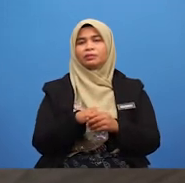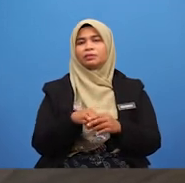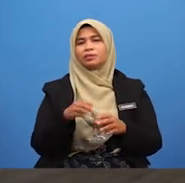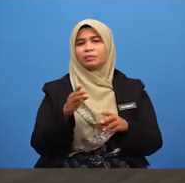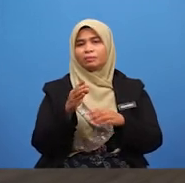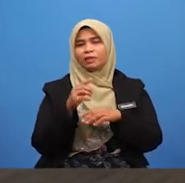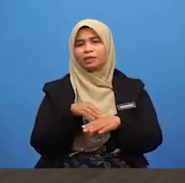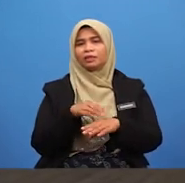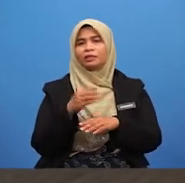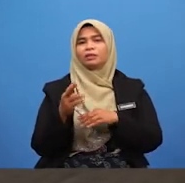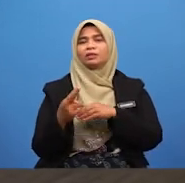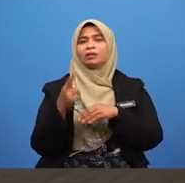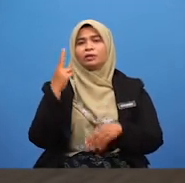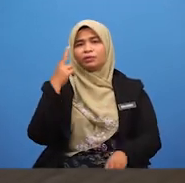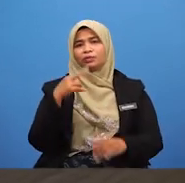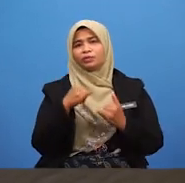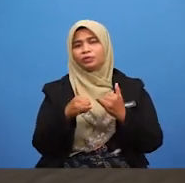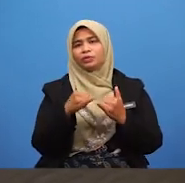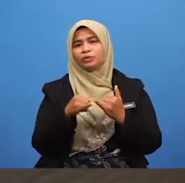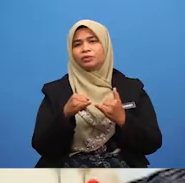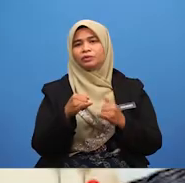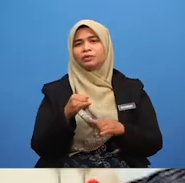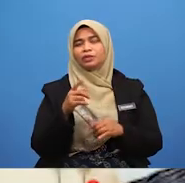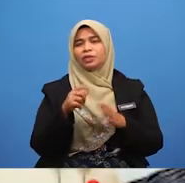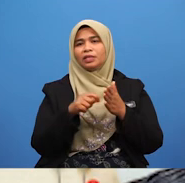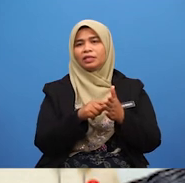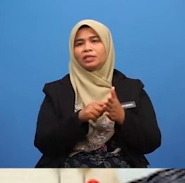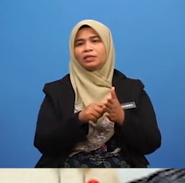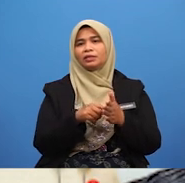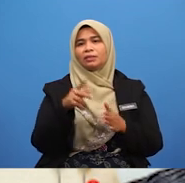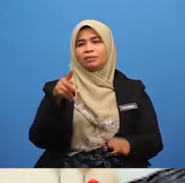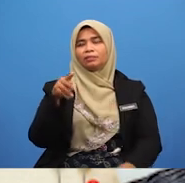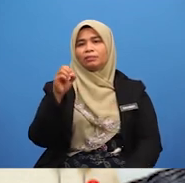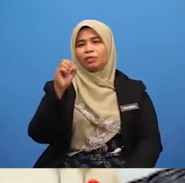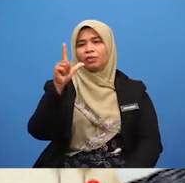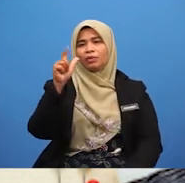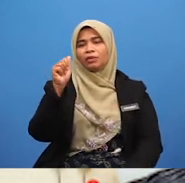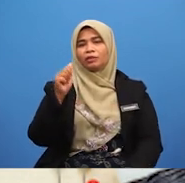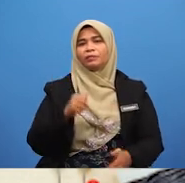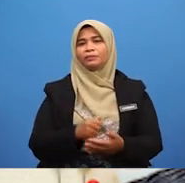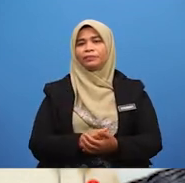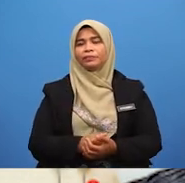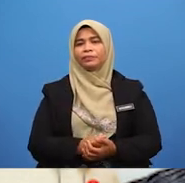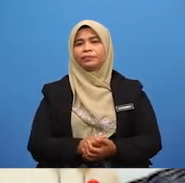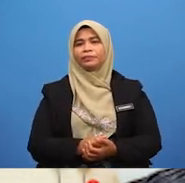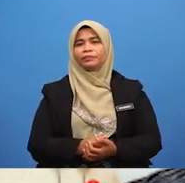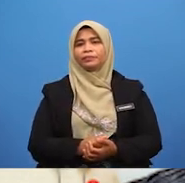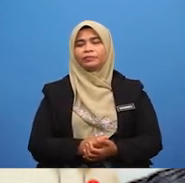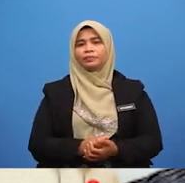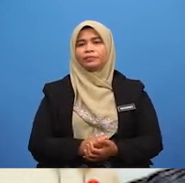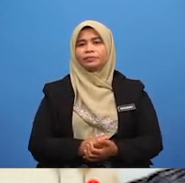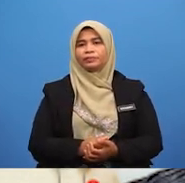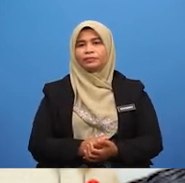pola-pola yang saiznya lebih kecil. Okey, yang ketiga ialah teknik menggunting